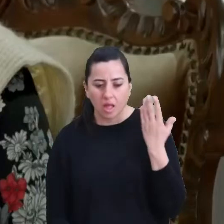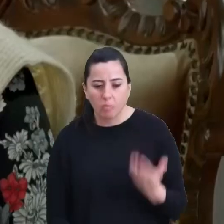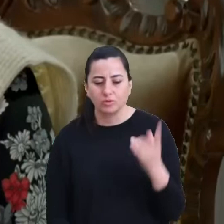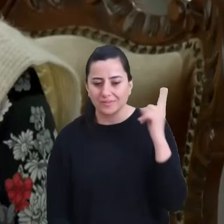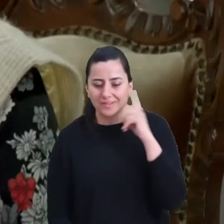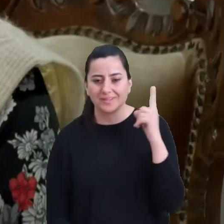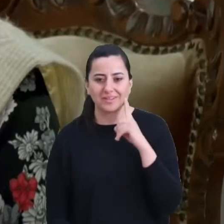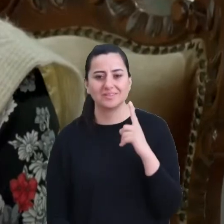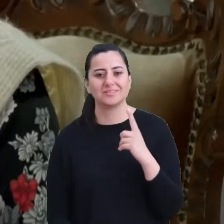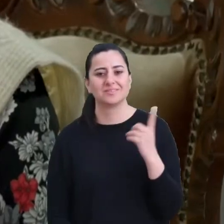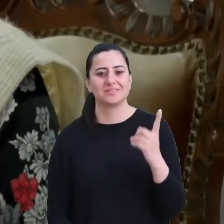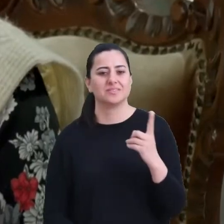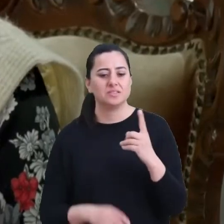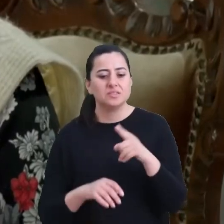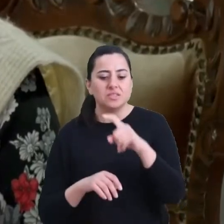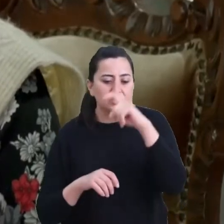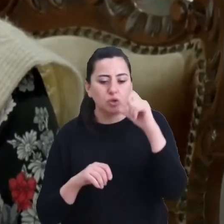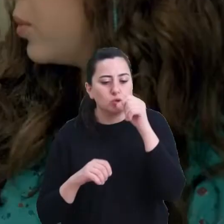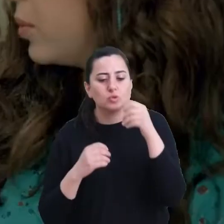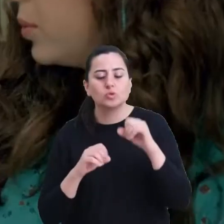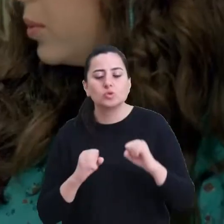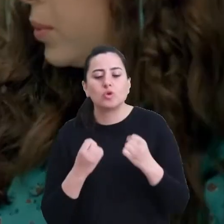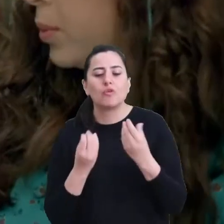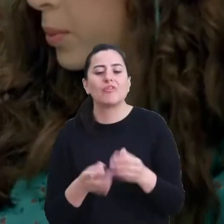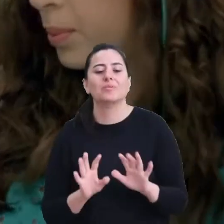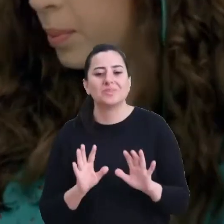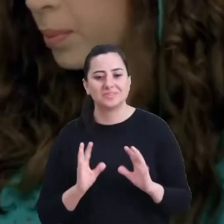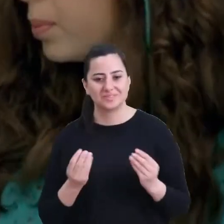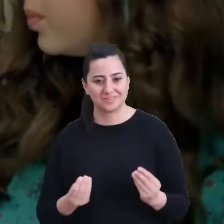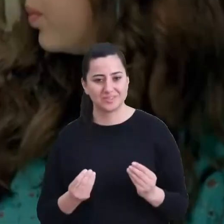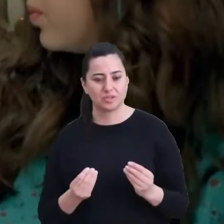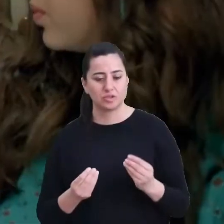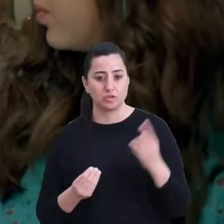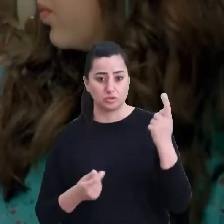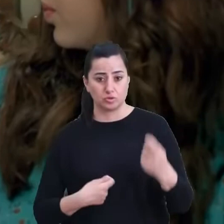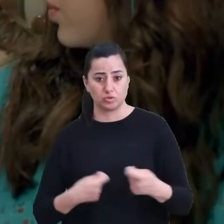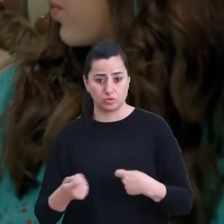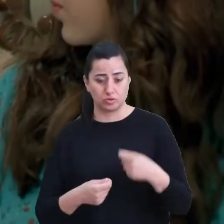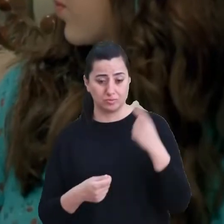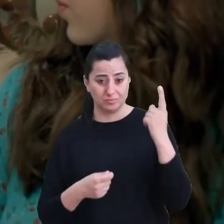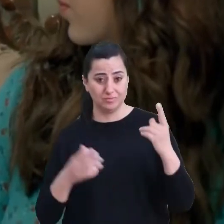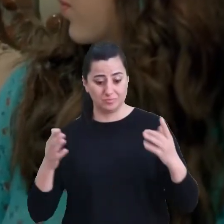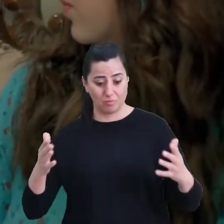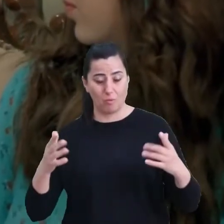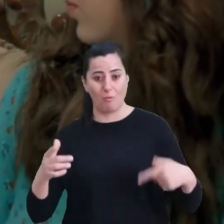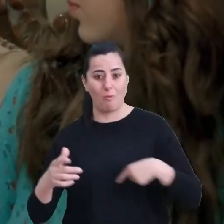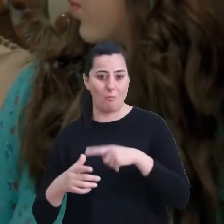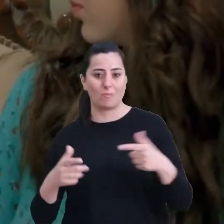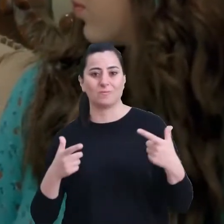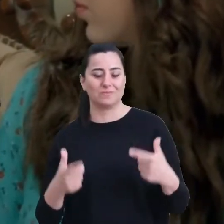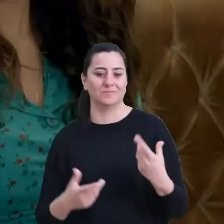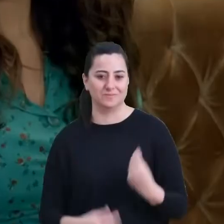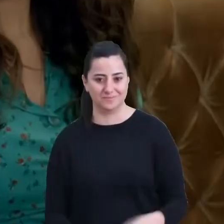etmez. Elini sıcak sudan soğuk suya koymaz. Tüccar Sami bile bir tek gelini muha diyor da başka bir